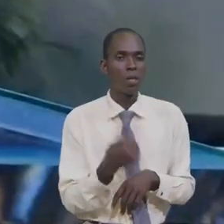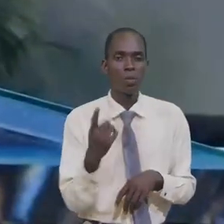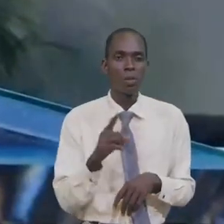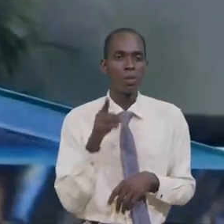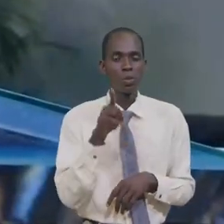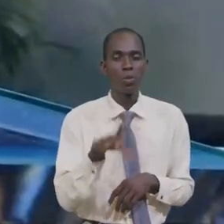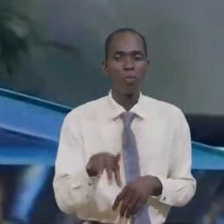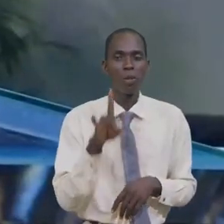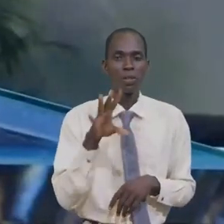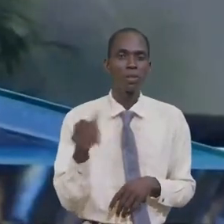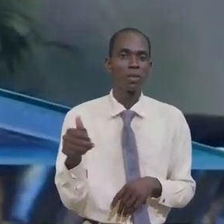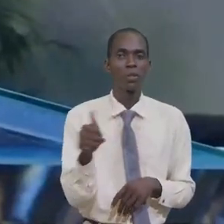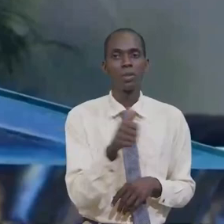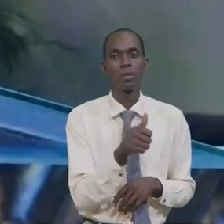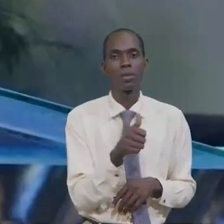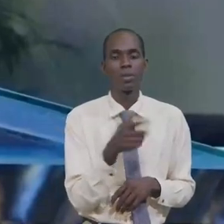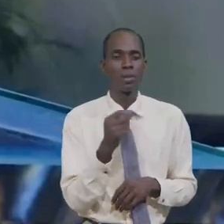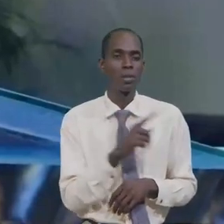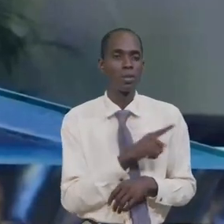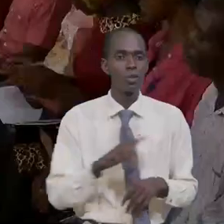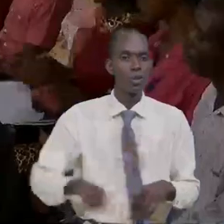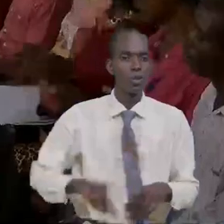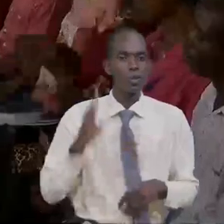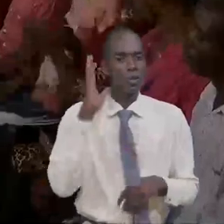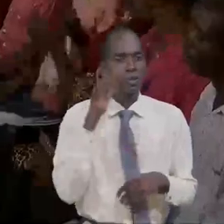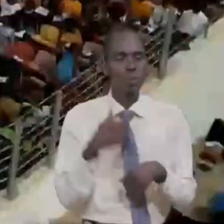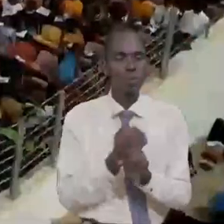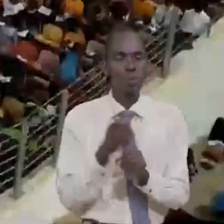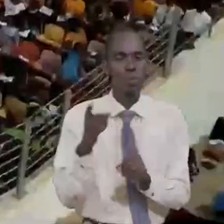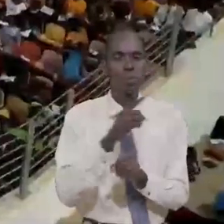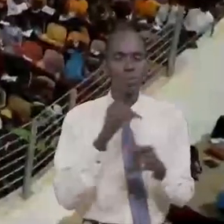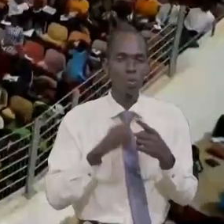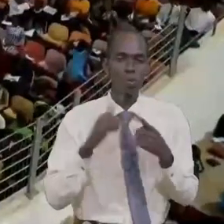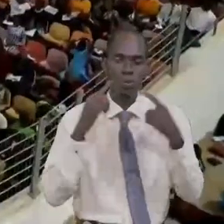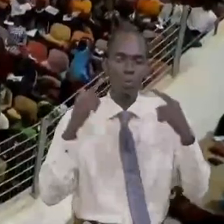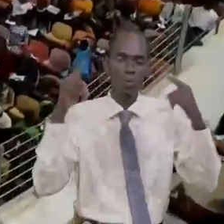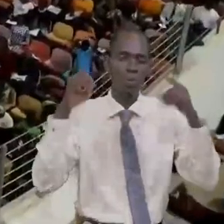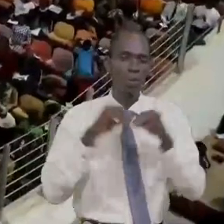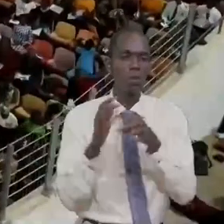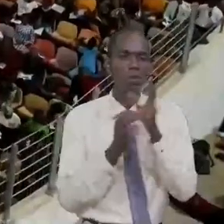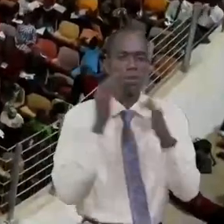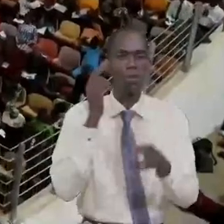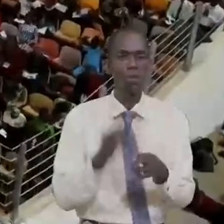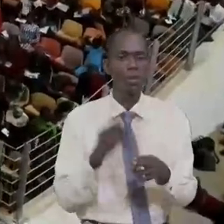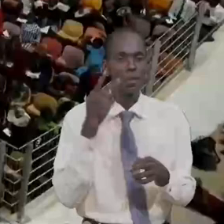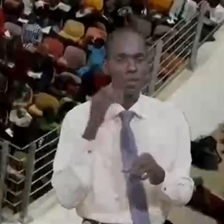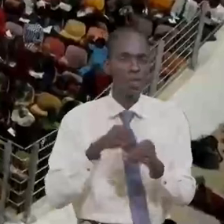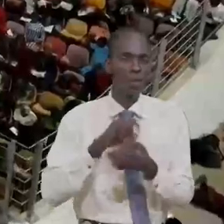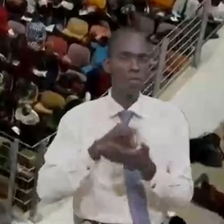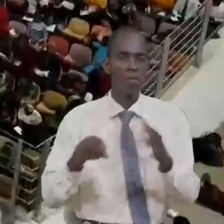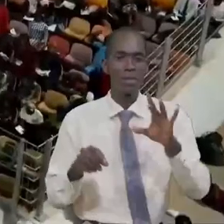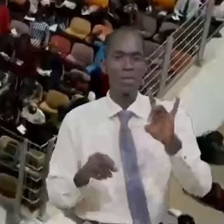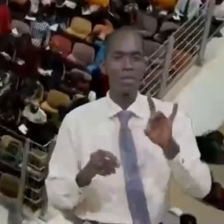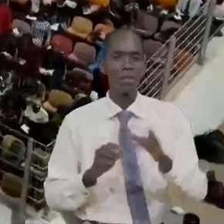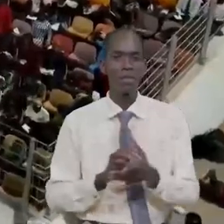retrouveras le Seigneur te fera prospérer au nom de Jésus versez 8 verset 8 et